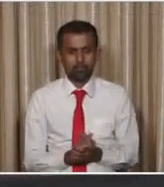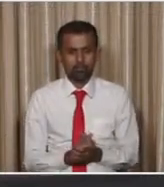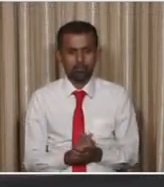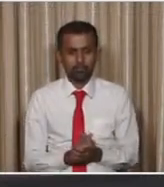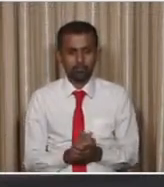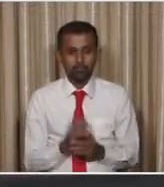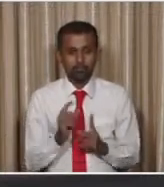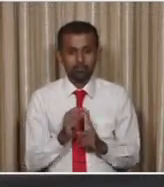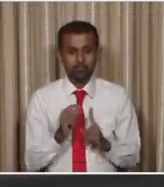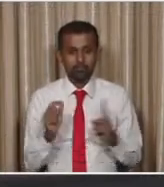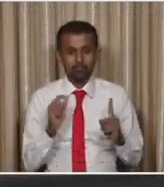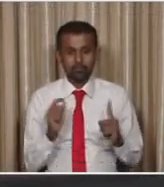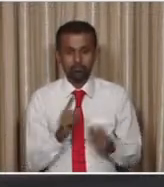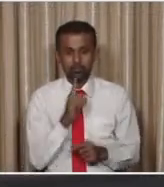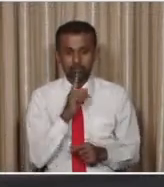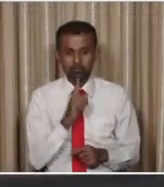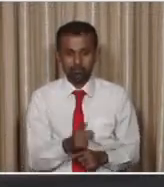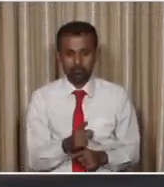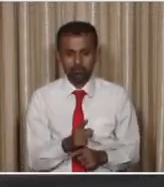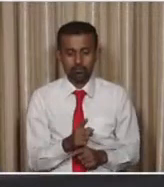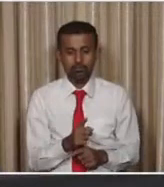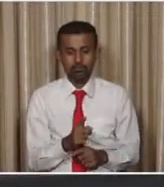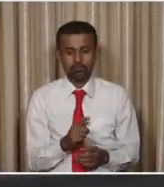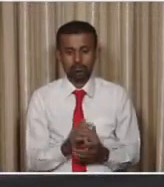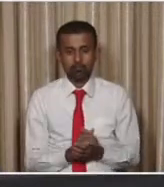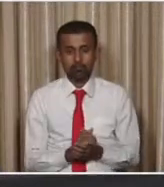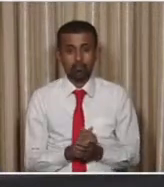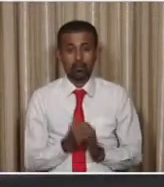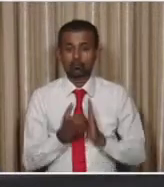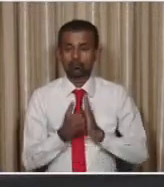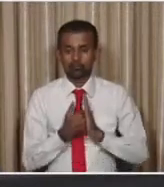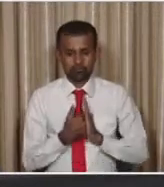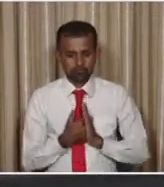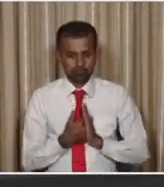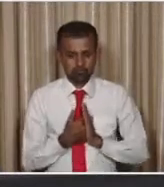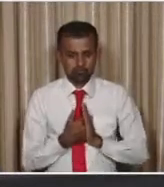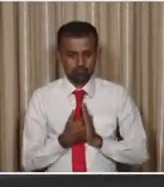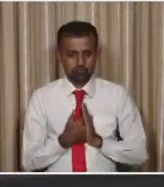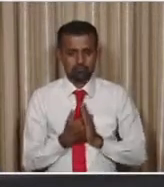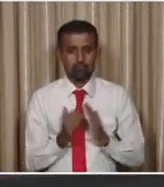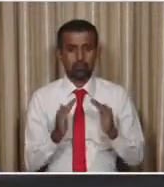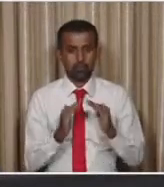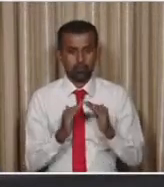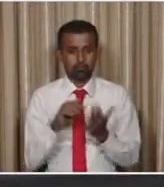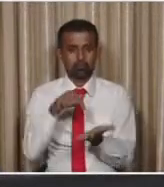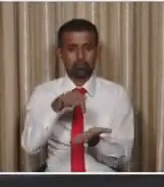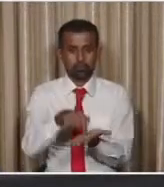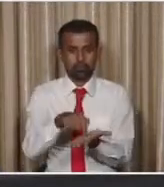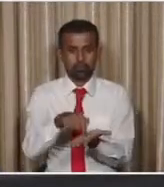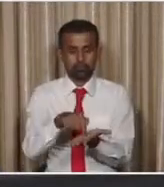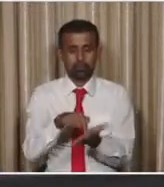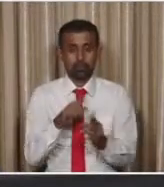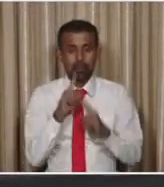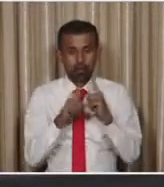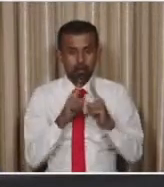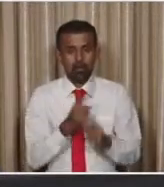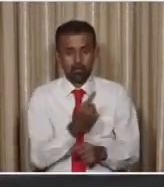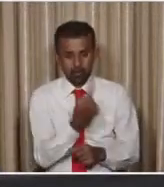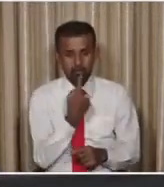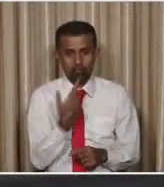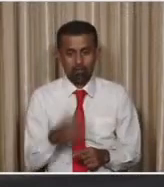හැබැයි පාර්ලිමේන්තුව කියන්නේ ඉතාමත් උත්තරීතර ආයතනයක්. එතුමාගේ කතාවේදීම